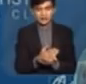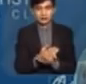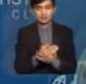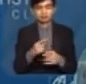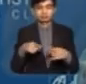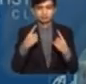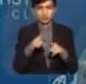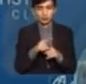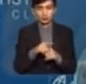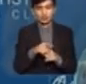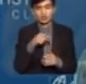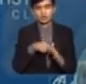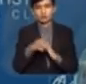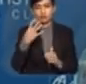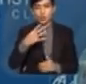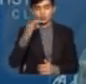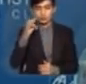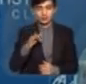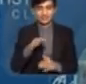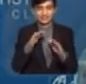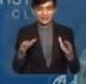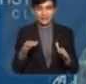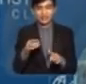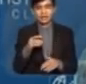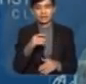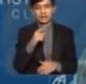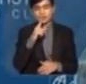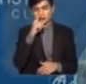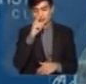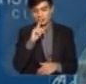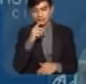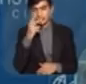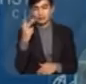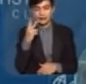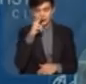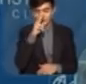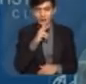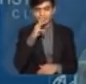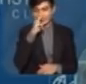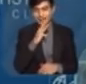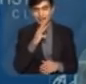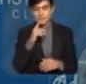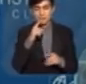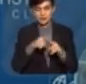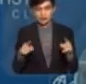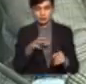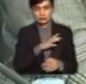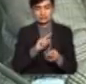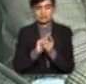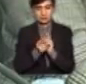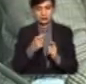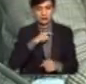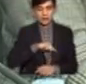сказать монитором 40 процентов детей в первые два-три месяца изменения результат